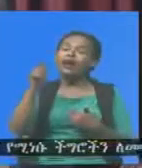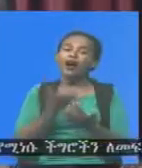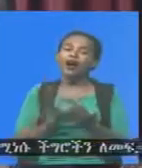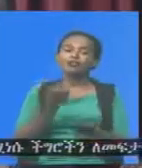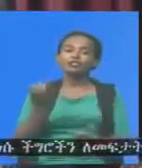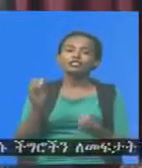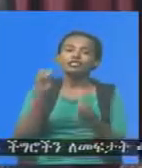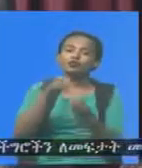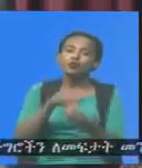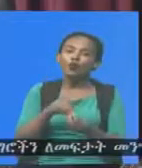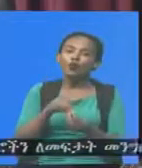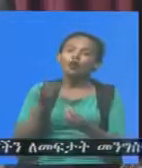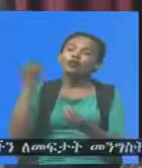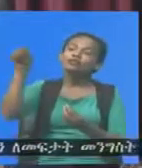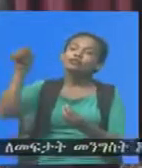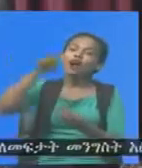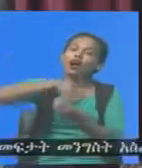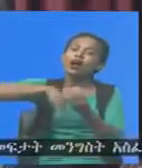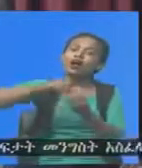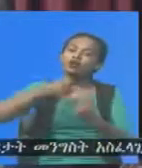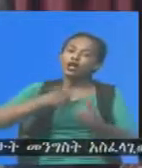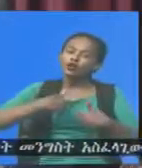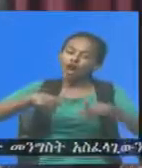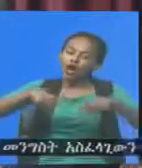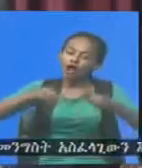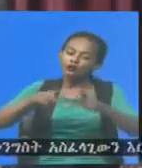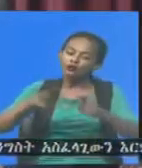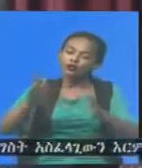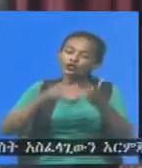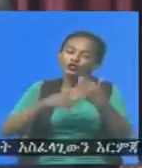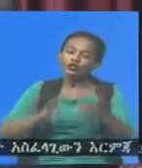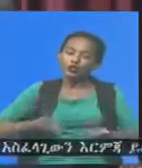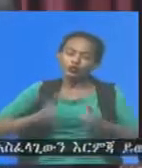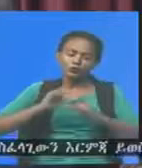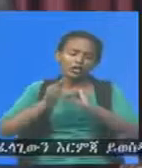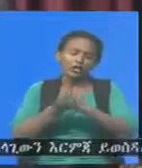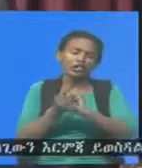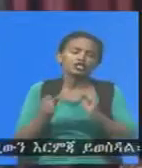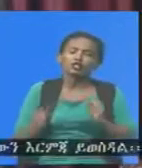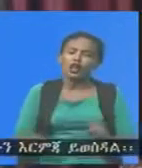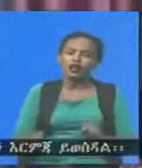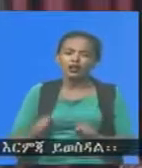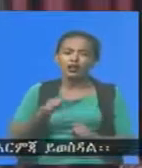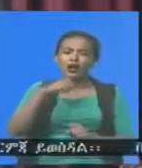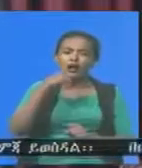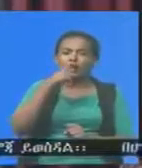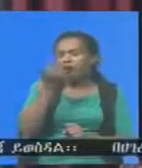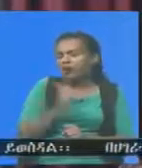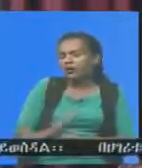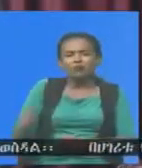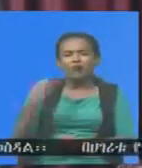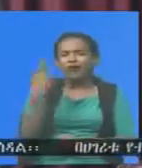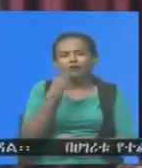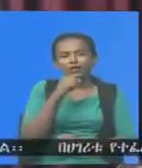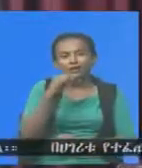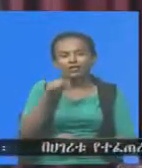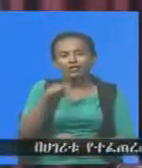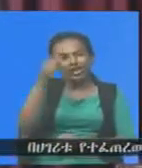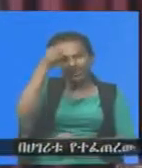ተደምሮ እዛ አካባቢ ያለውን አርሶ አደር ችግርተኛ ህይወት መቀየር ይችላል ማንንም አይጠቀምም ከዚህ